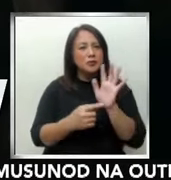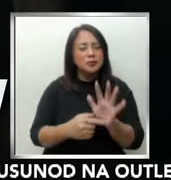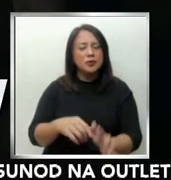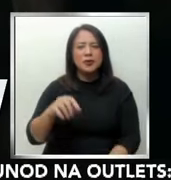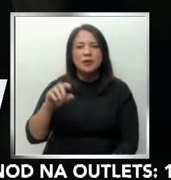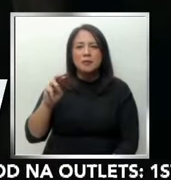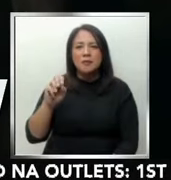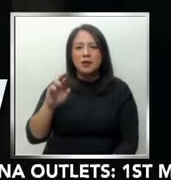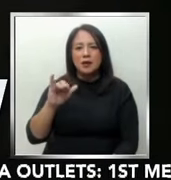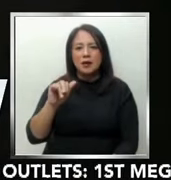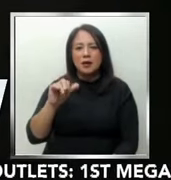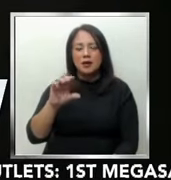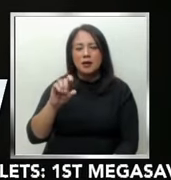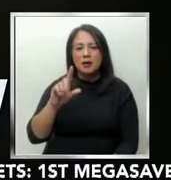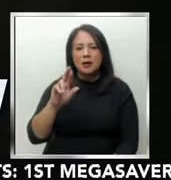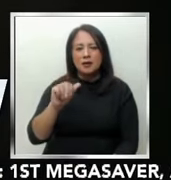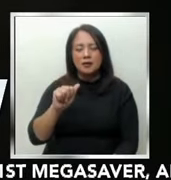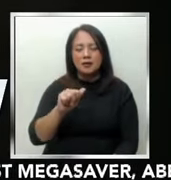Clara at